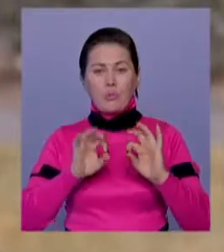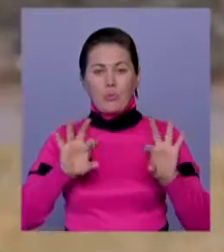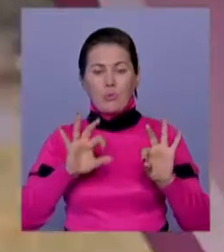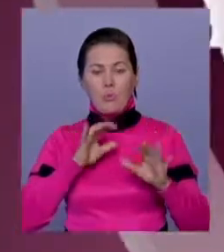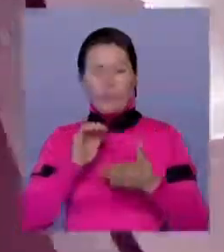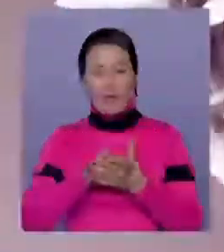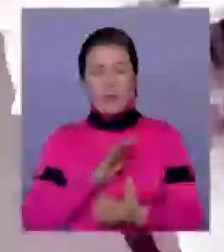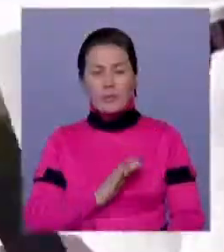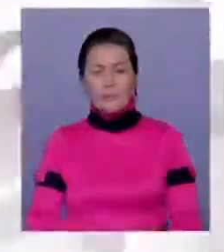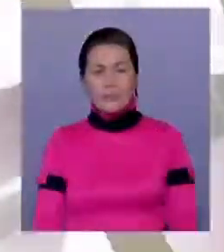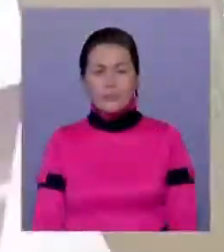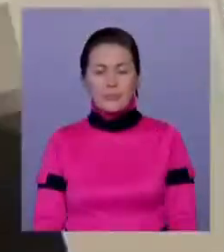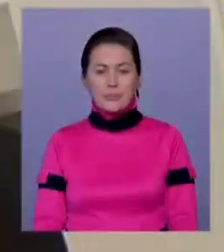қайттым.